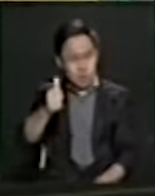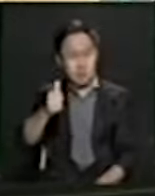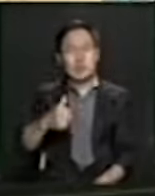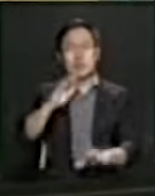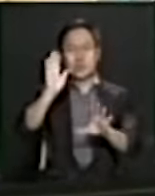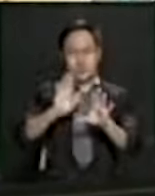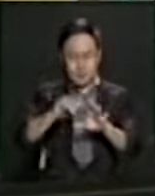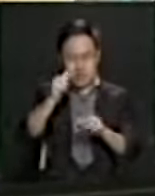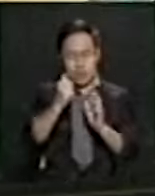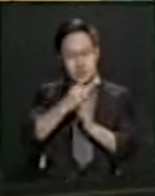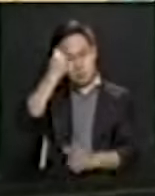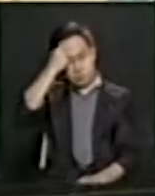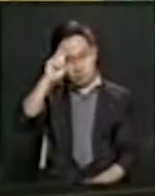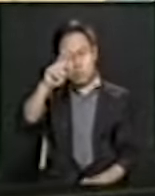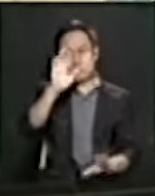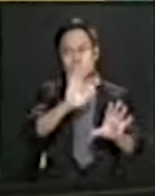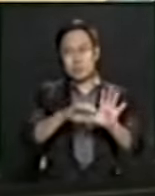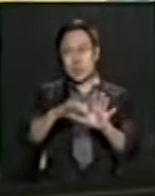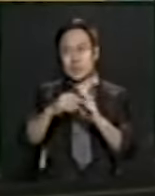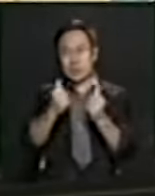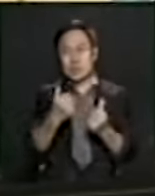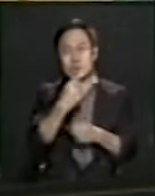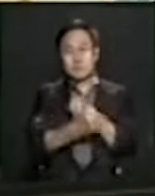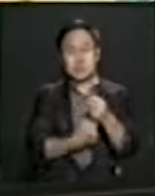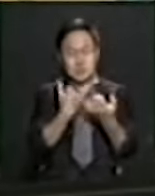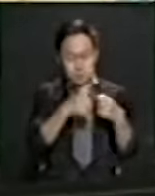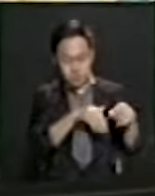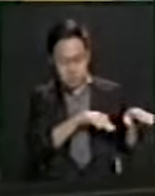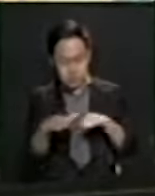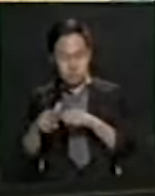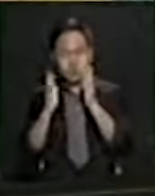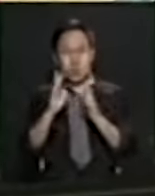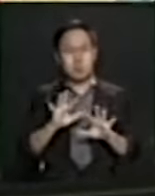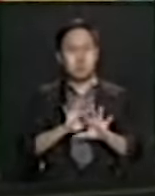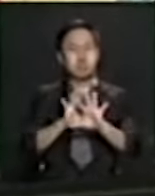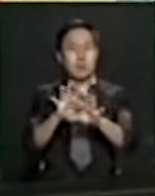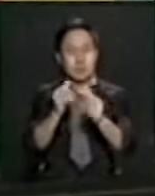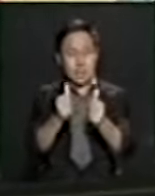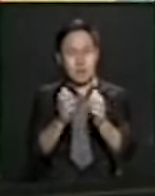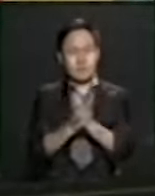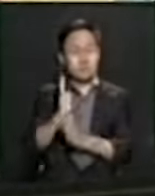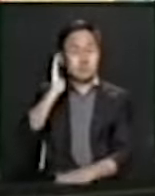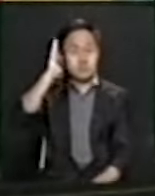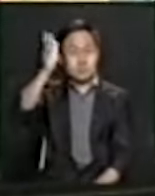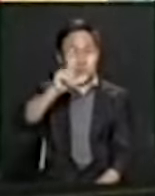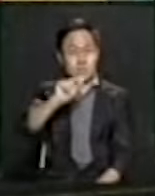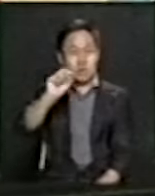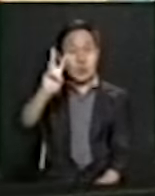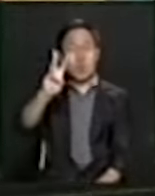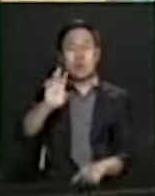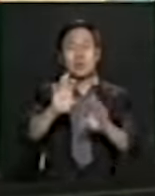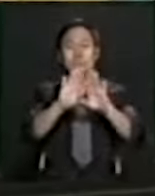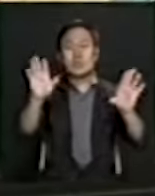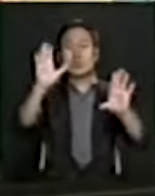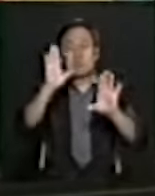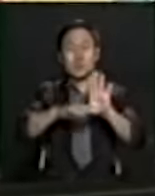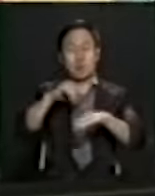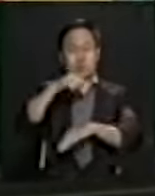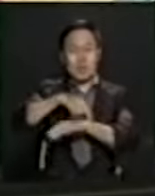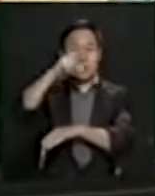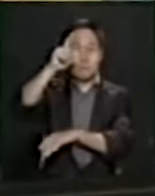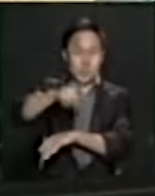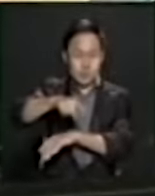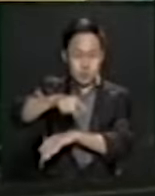ยังได้นะครับเพราะว่าเราเตรียมไว้เยอะมากปีนี้นะครับพรุ่งนี้นะครับ26เนี่ยเราเปิดรับสมัครตั้งแต่บ่ายโม